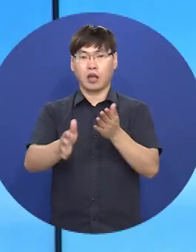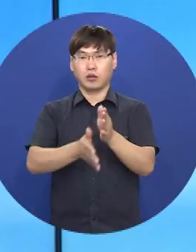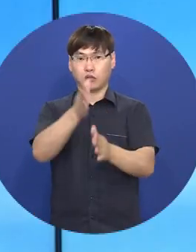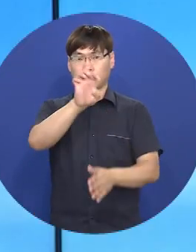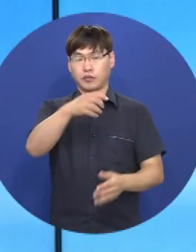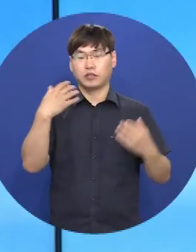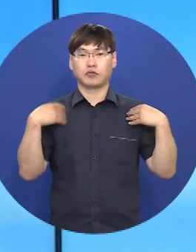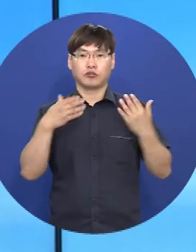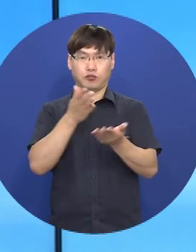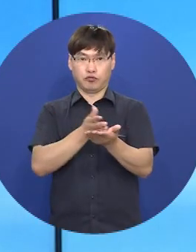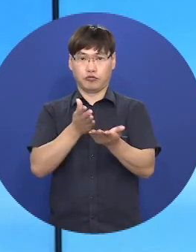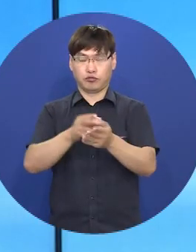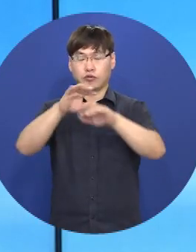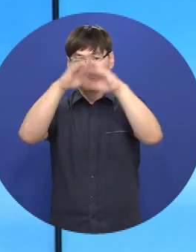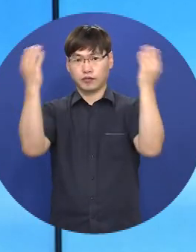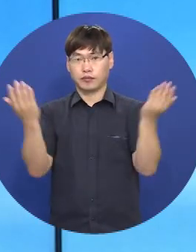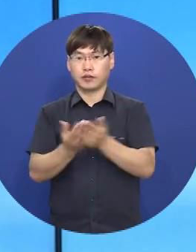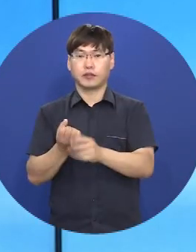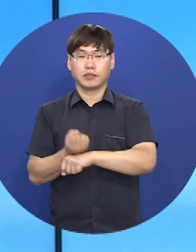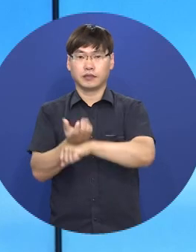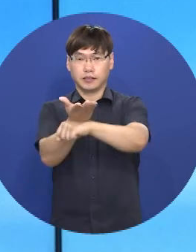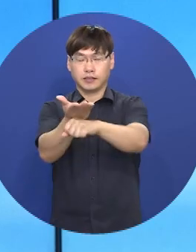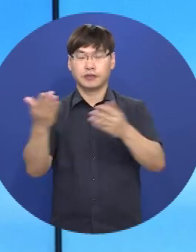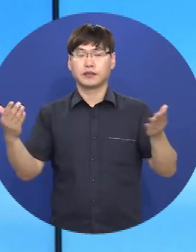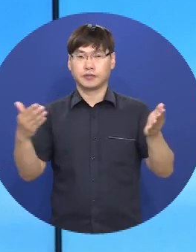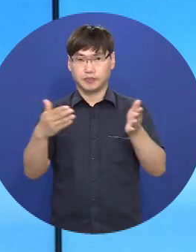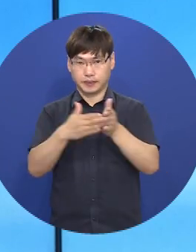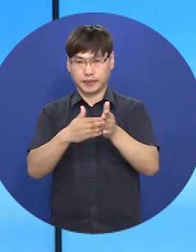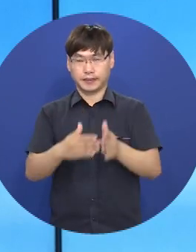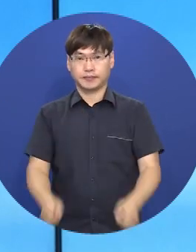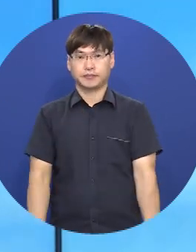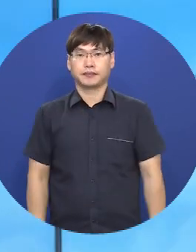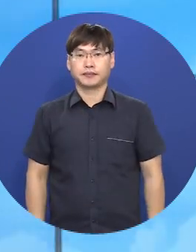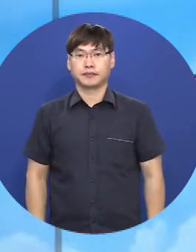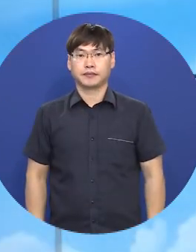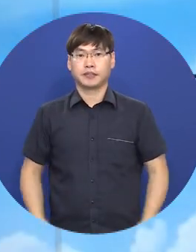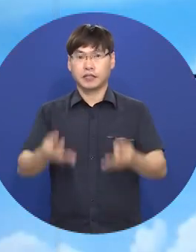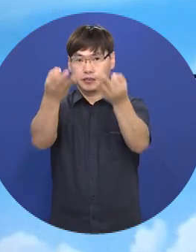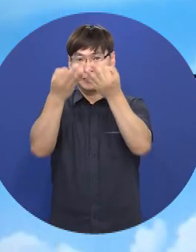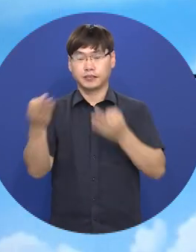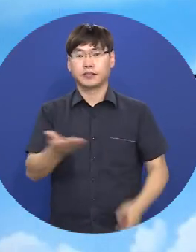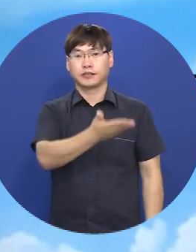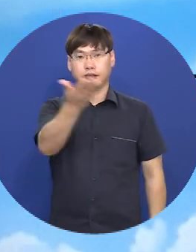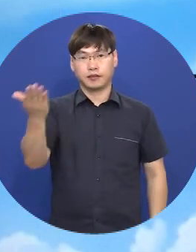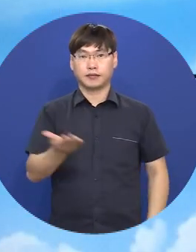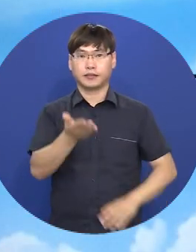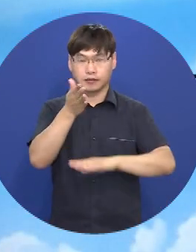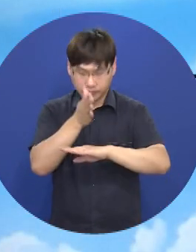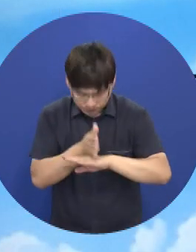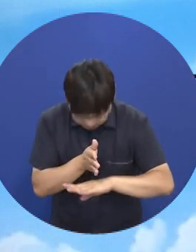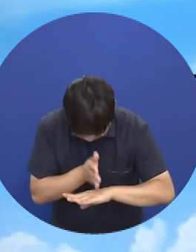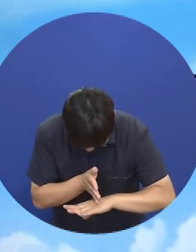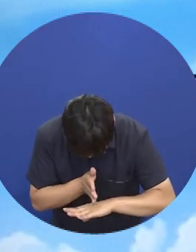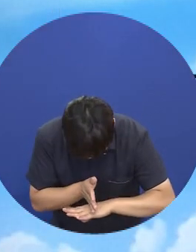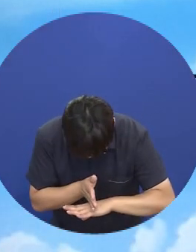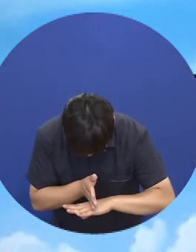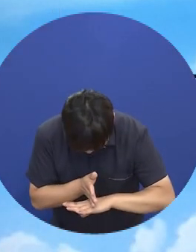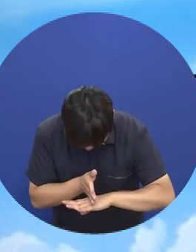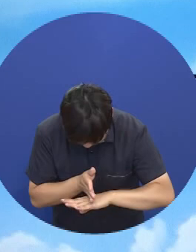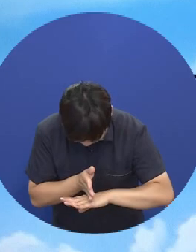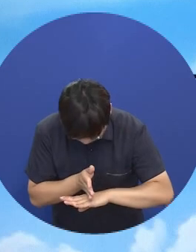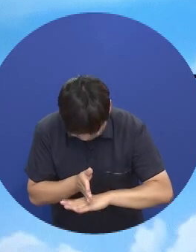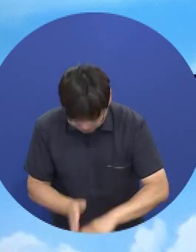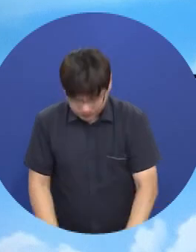평화도시 평창 군정방송 이번 주 준비한 소식은 여기까지입니다. 시청해주신 여러분 고맙습니다.